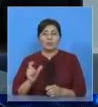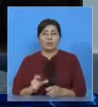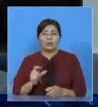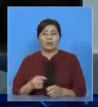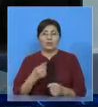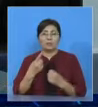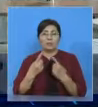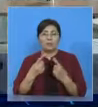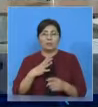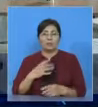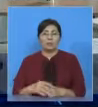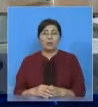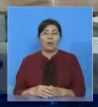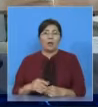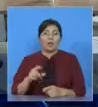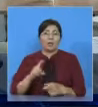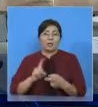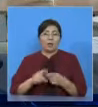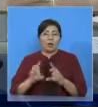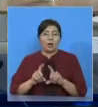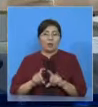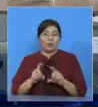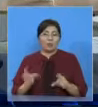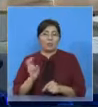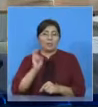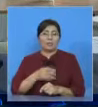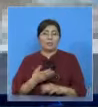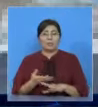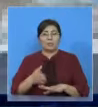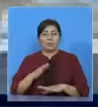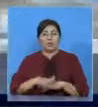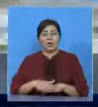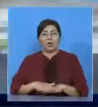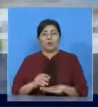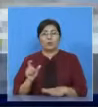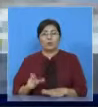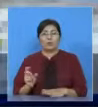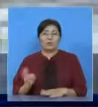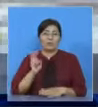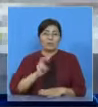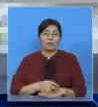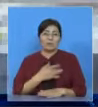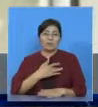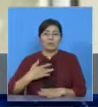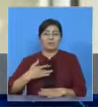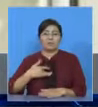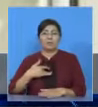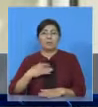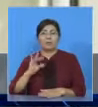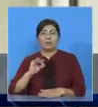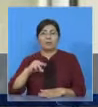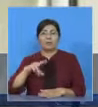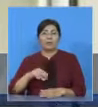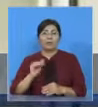анықталып оқшауланды. Ауруханаға ауруын асқындырып келетін науқастардың қатары көп, дені тыныс ала алмай, жасанды аппараттың көмегіне жүгінуге